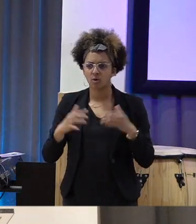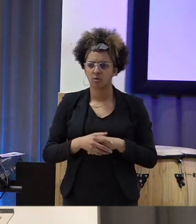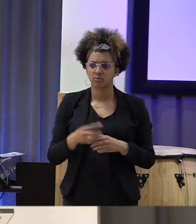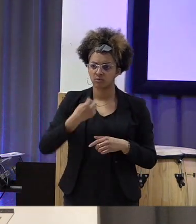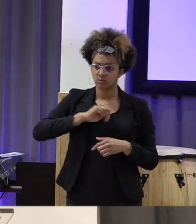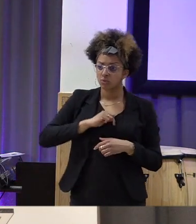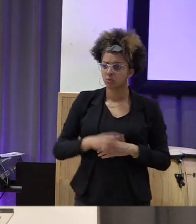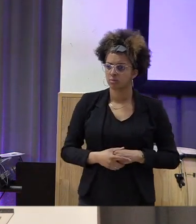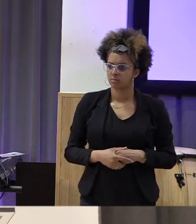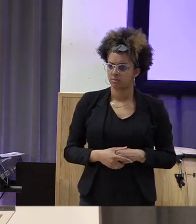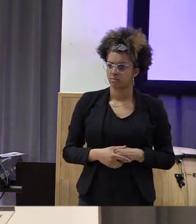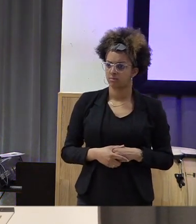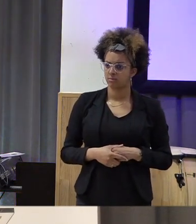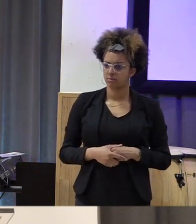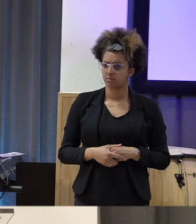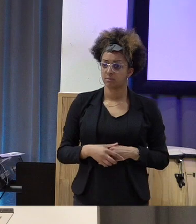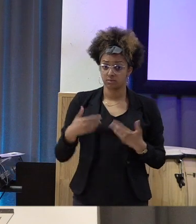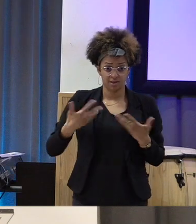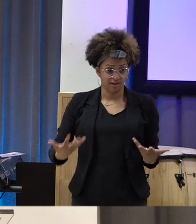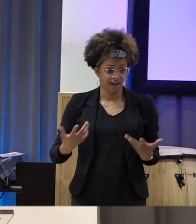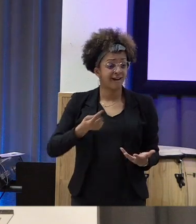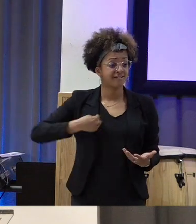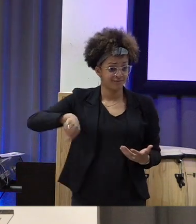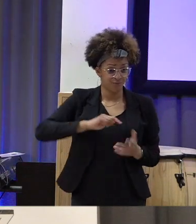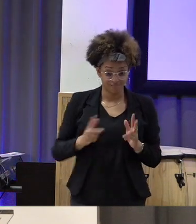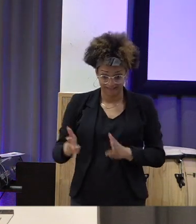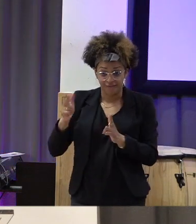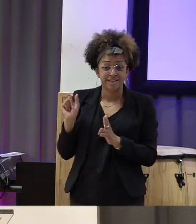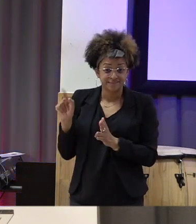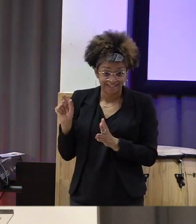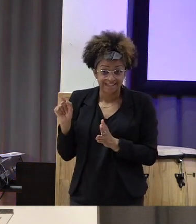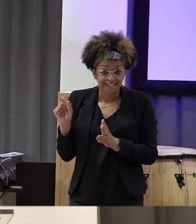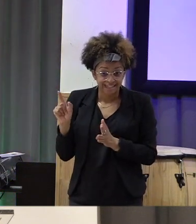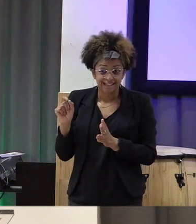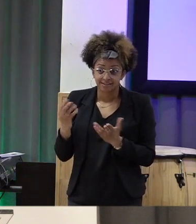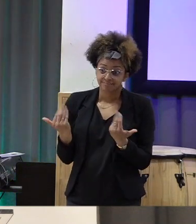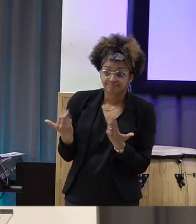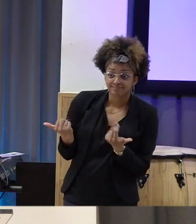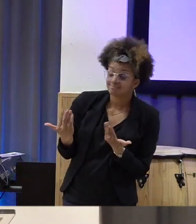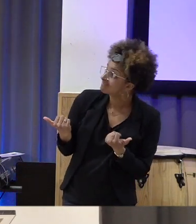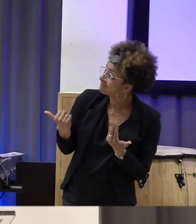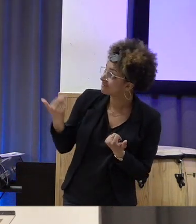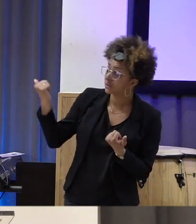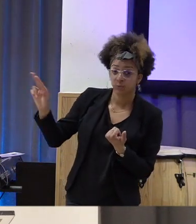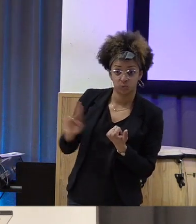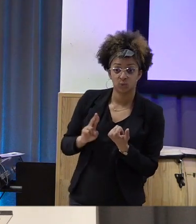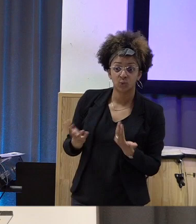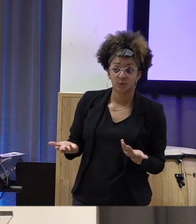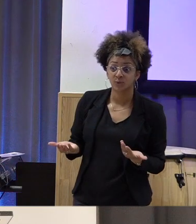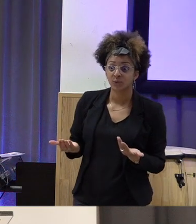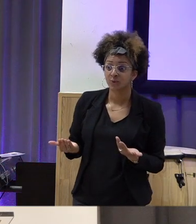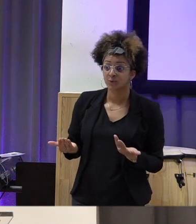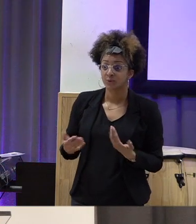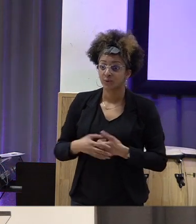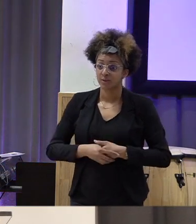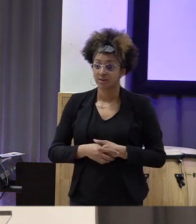Nous sommes dans cette période, mes frères et sœurs, et bienheureux